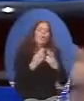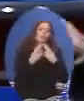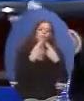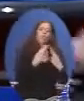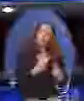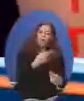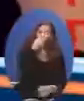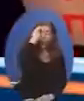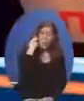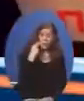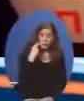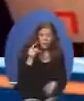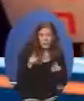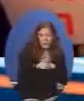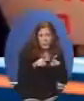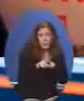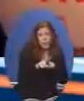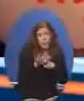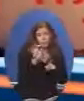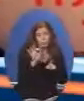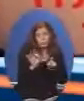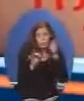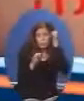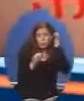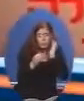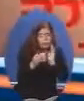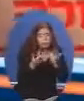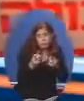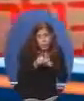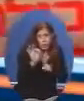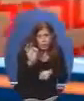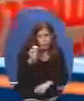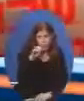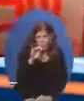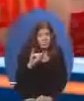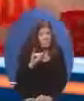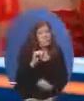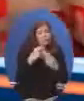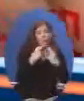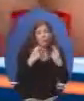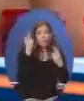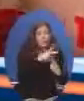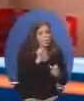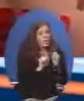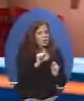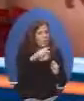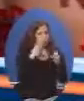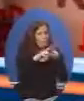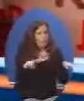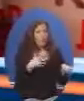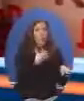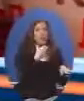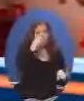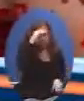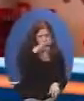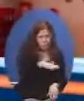ההורים כמו של מוטי, הן דוגמאות מובנות. קשה מאוד להיות במצב שלוקחים ממך את הילד. ואני חושב